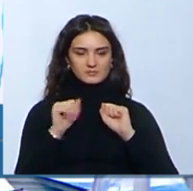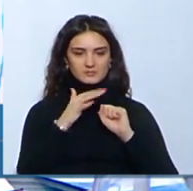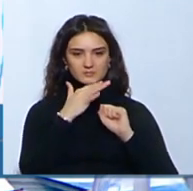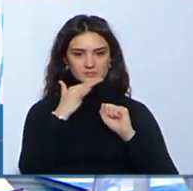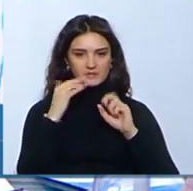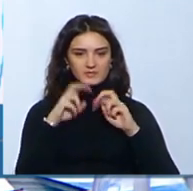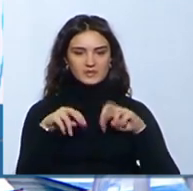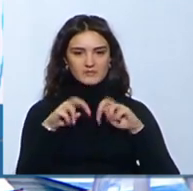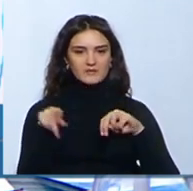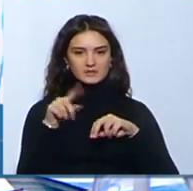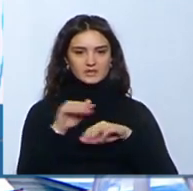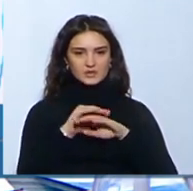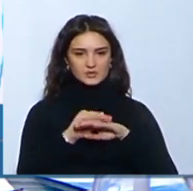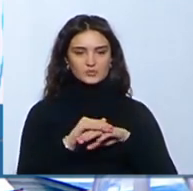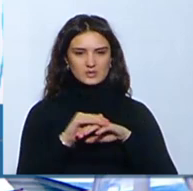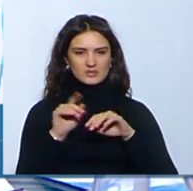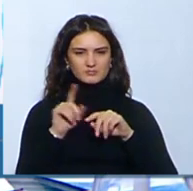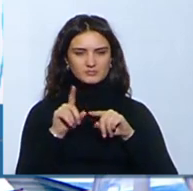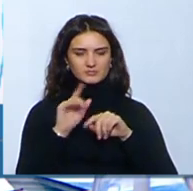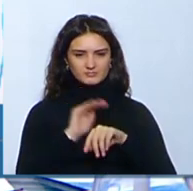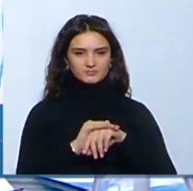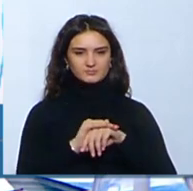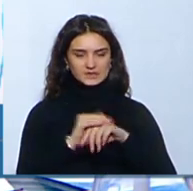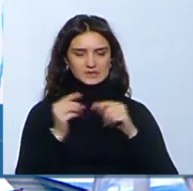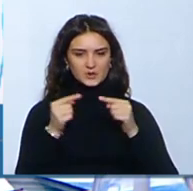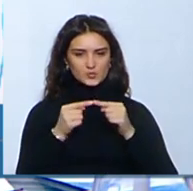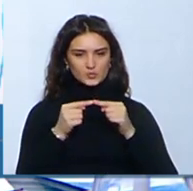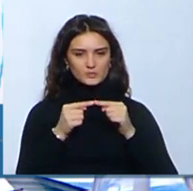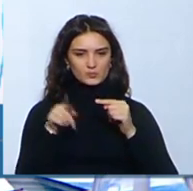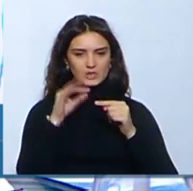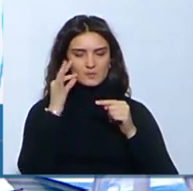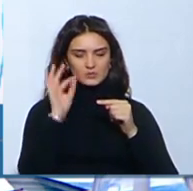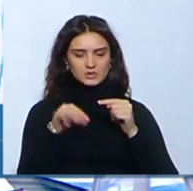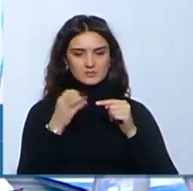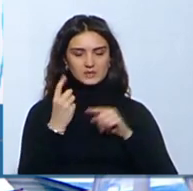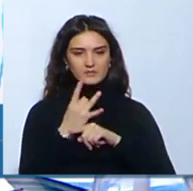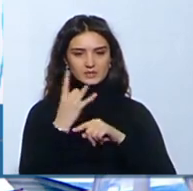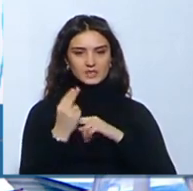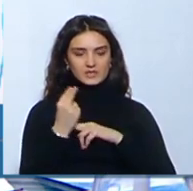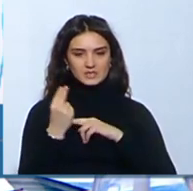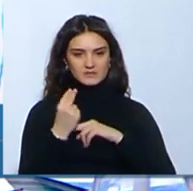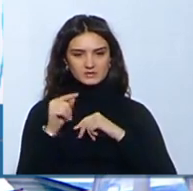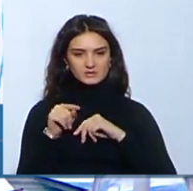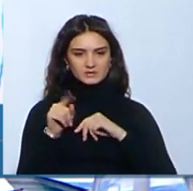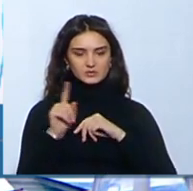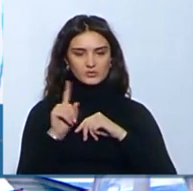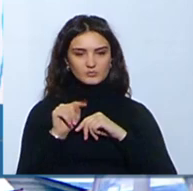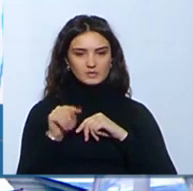მრავალრიცხოვანი კვლევებით დადასტურებული გამოცდილება კიდევ ერთხელ გვახსენებს და გვასწავლის,